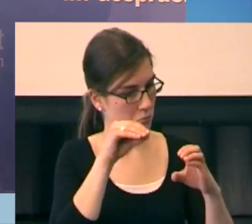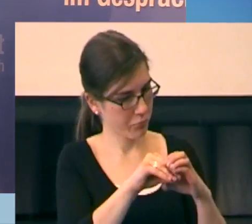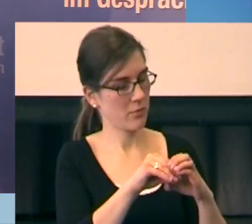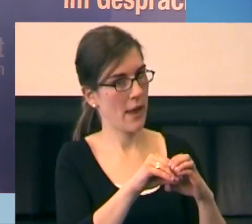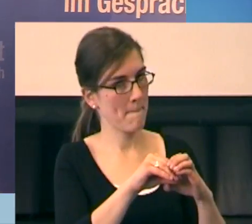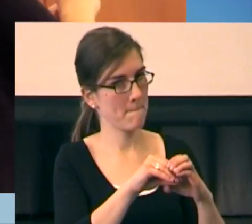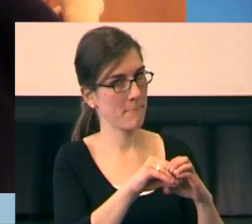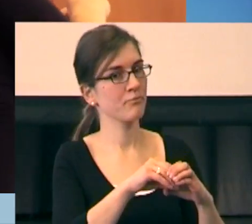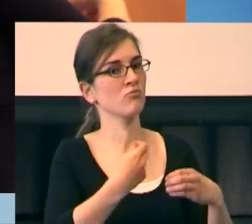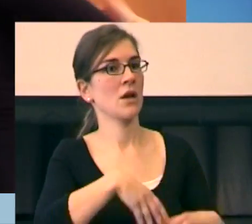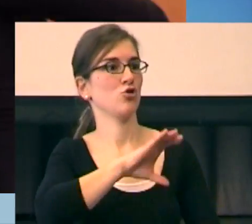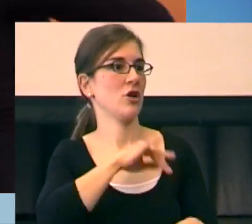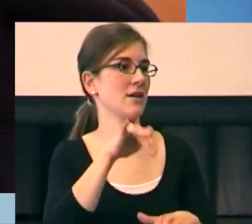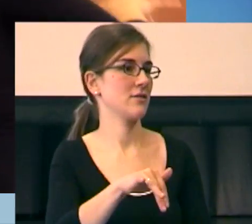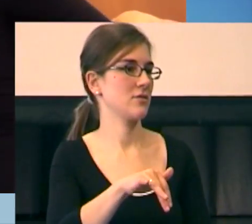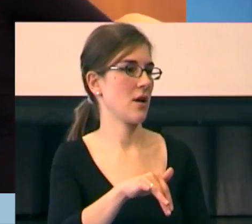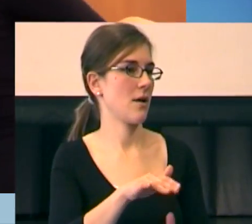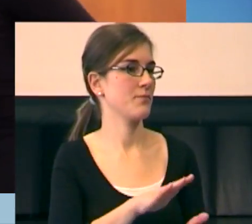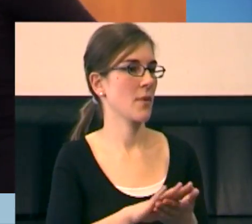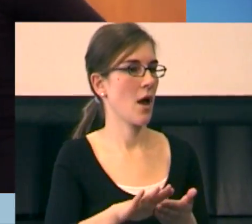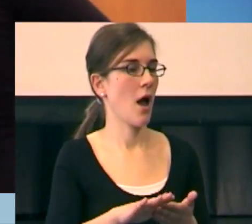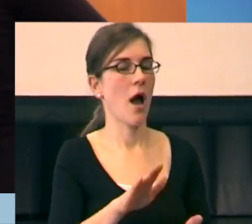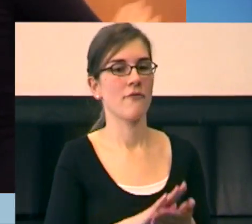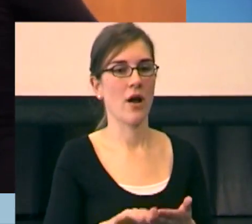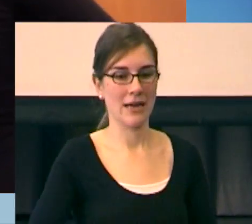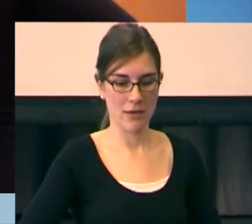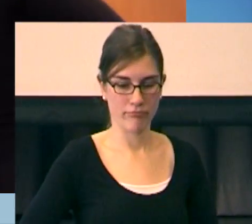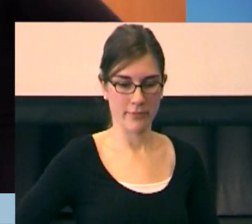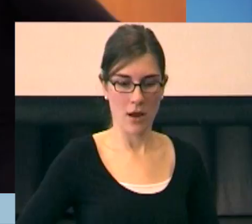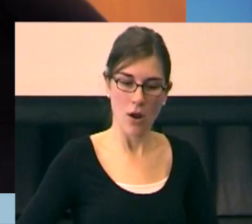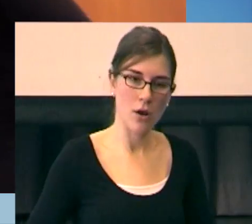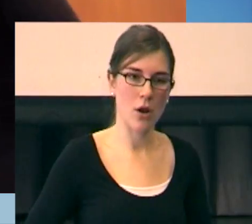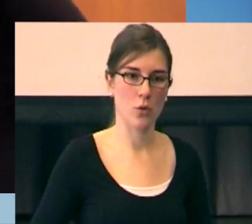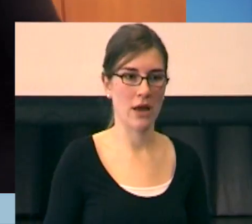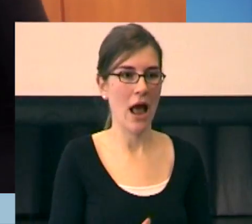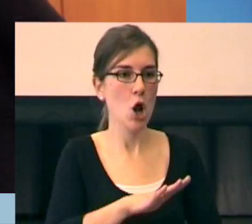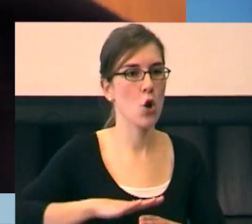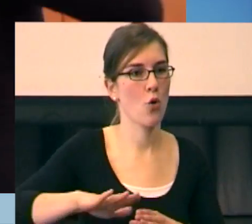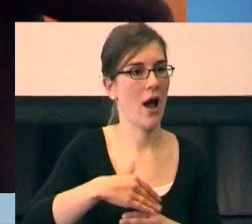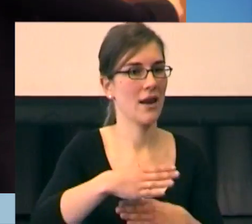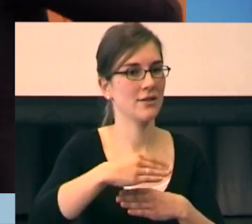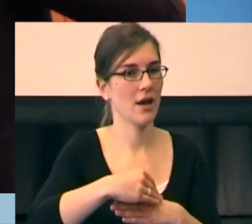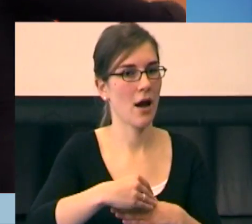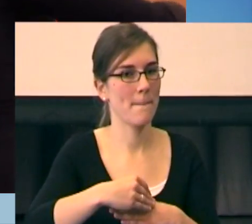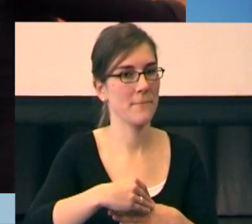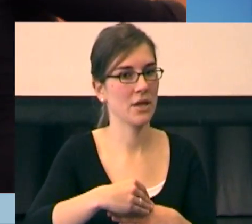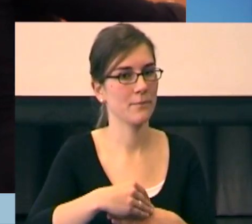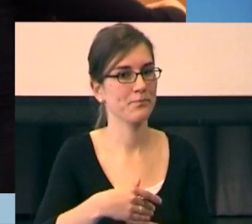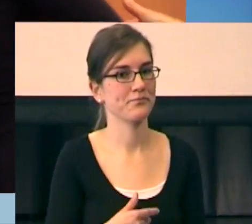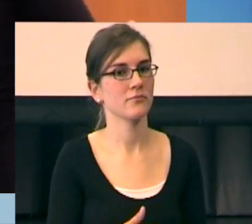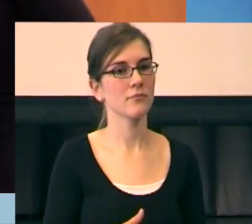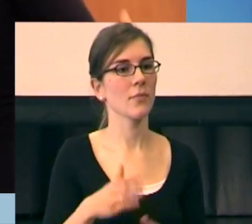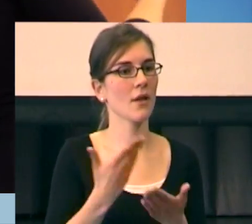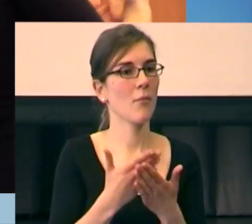eine Chance, den Tumor mit einer lokalen Therapie zu behandeln und zu heilen. Lokale